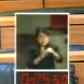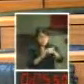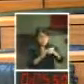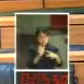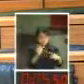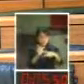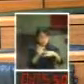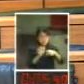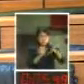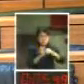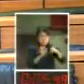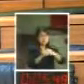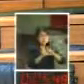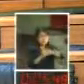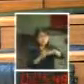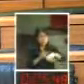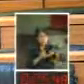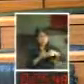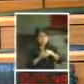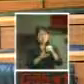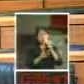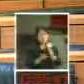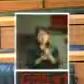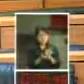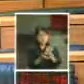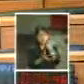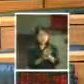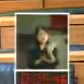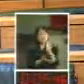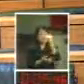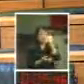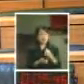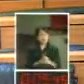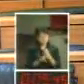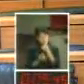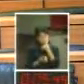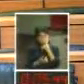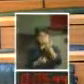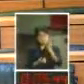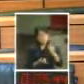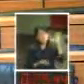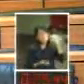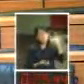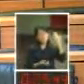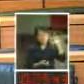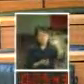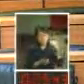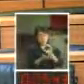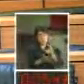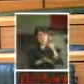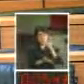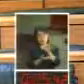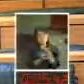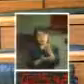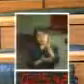รถกวาดตะปูเรือใบแต่พอผมไปดูในเนื้องานจริงๆว่ามันเคยมีในการจัดซื้อจัดจ้างงบประมาณเหล่